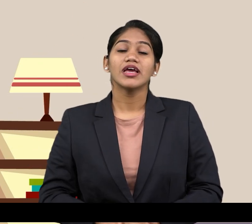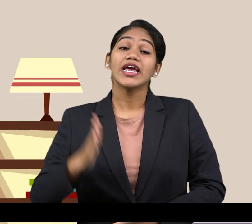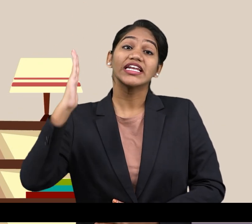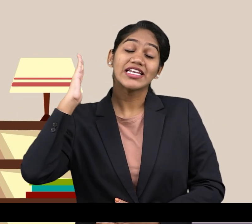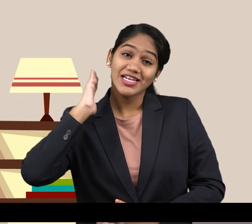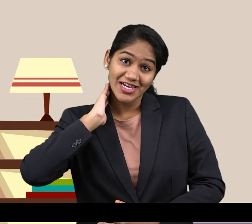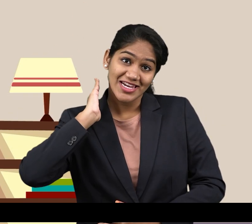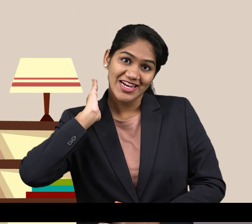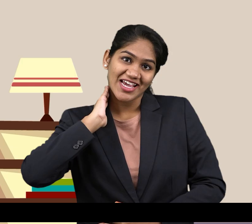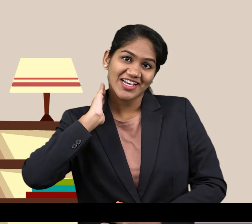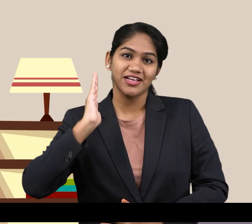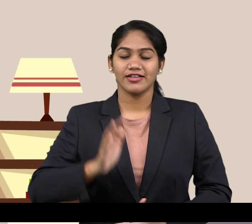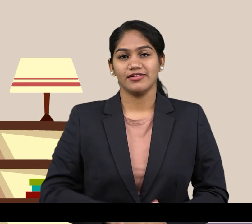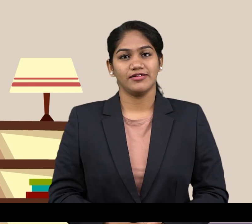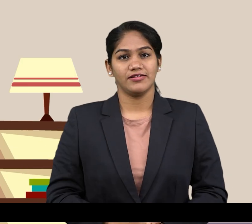गर्दन,